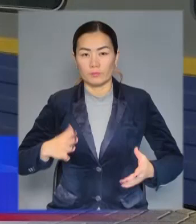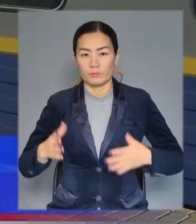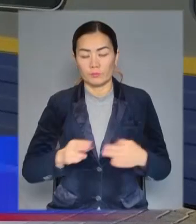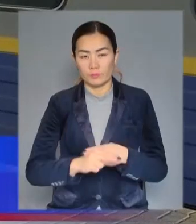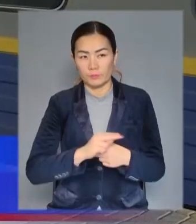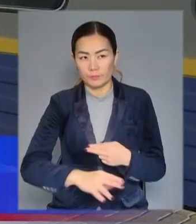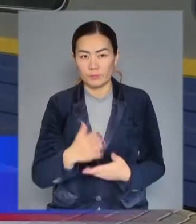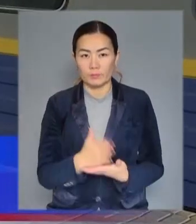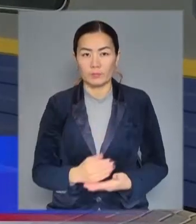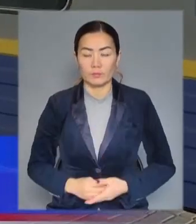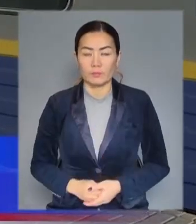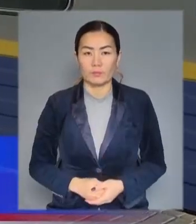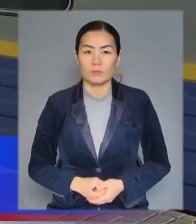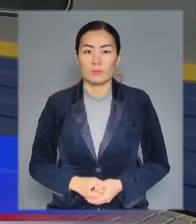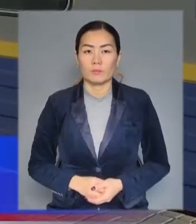тренингтер